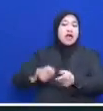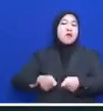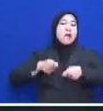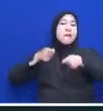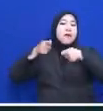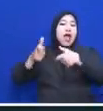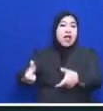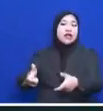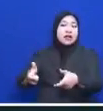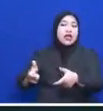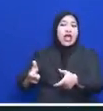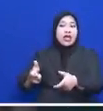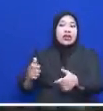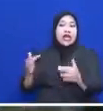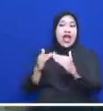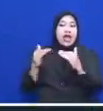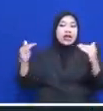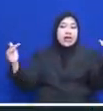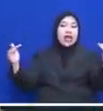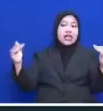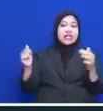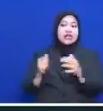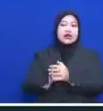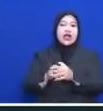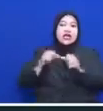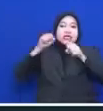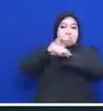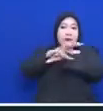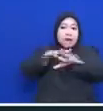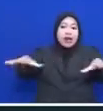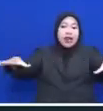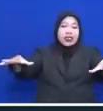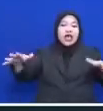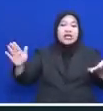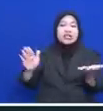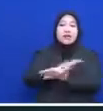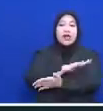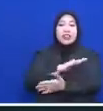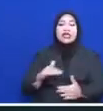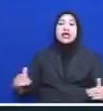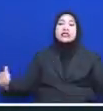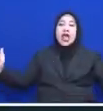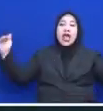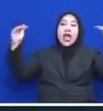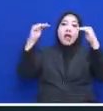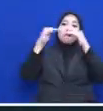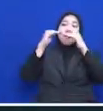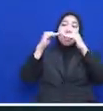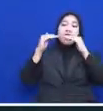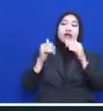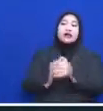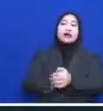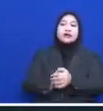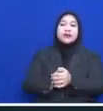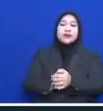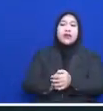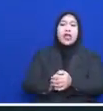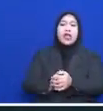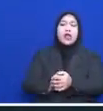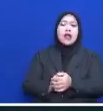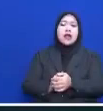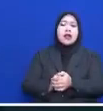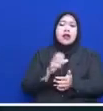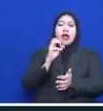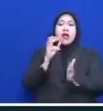menghadirkan sebuah keadilan, kesamarataan, kesempatan yang sama. Omnibus law segala macam itu kan